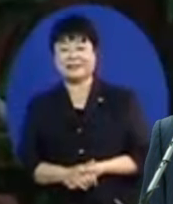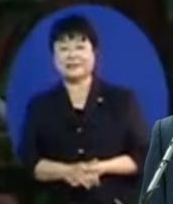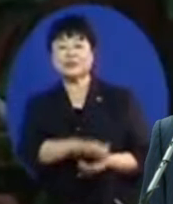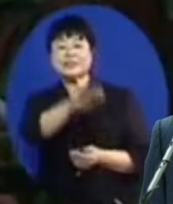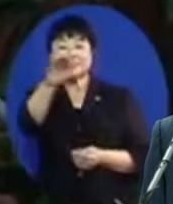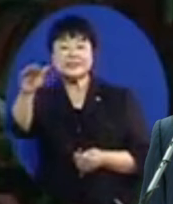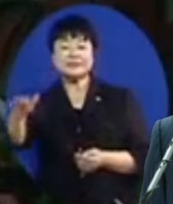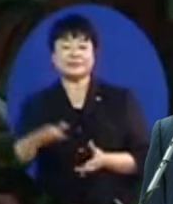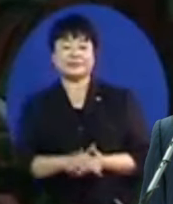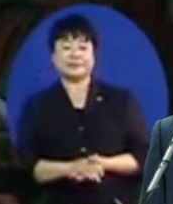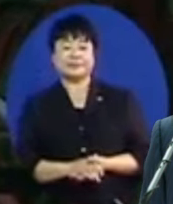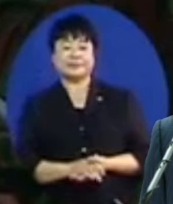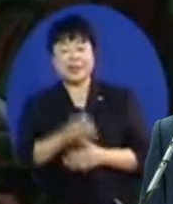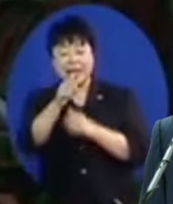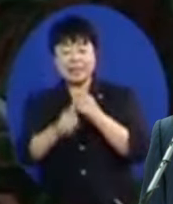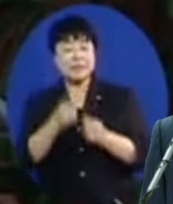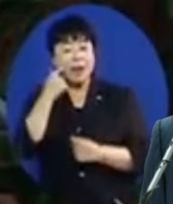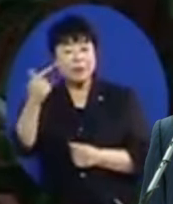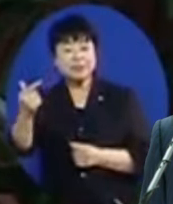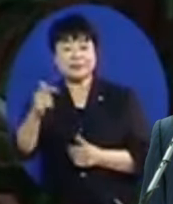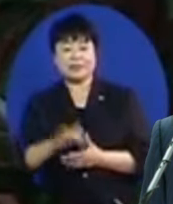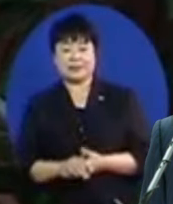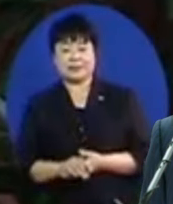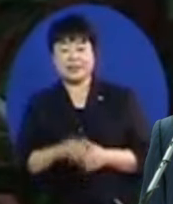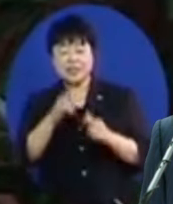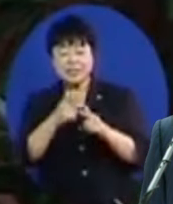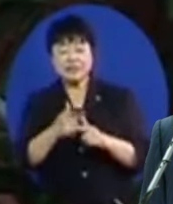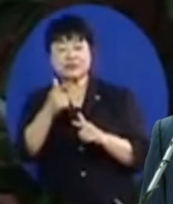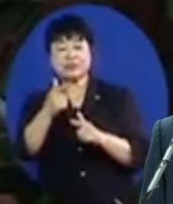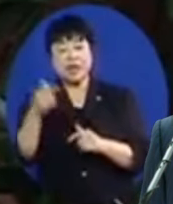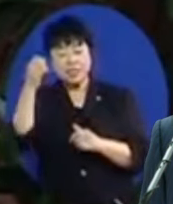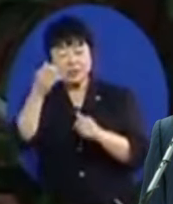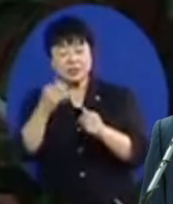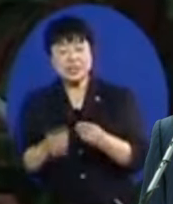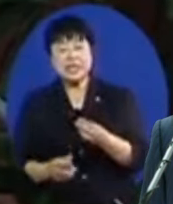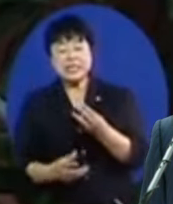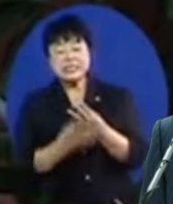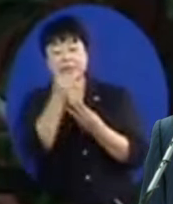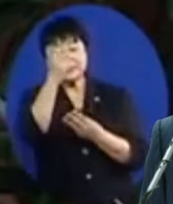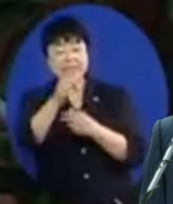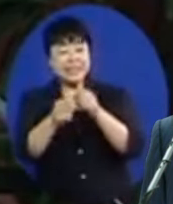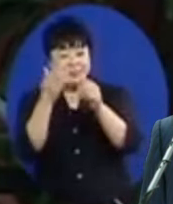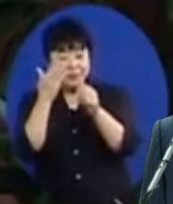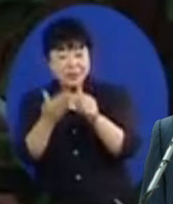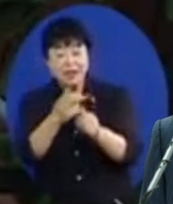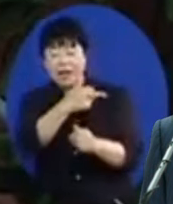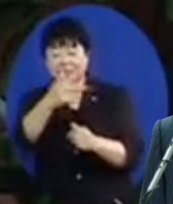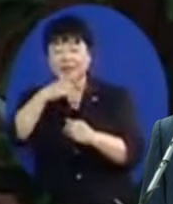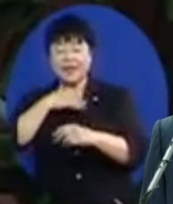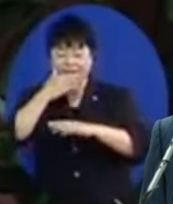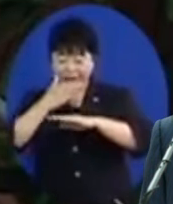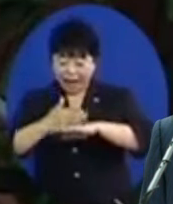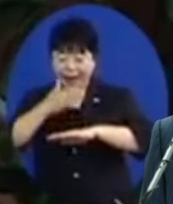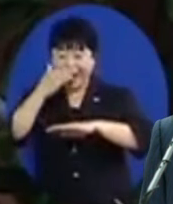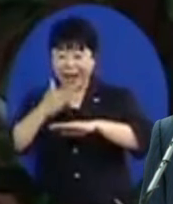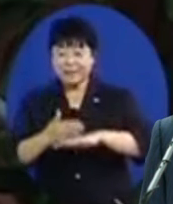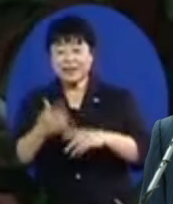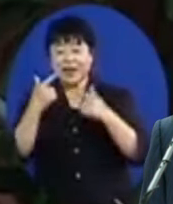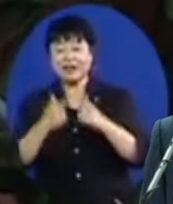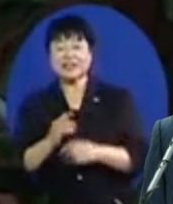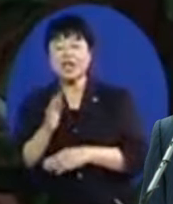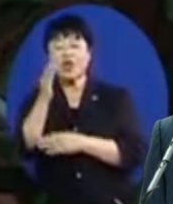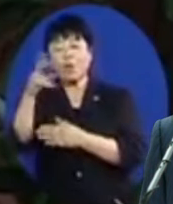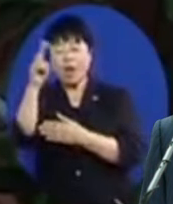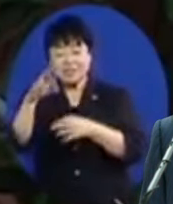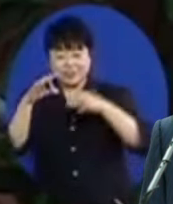우리는 하나님 아버지와 우리 주 예수님과 성령 삼위일체 하나님께 너무나 감사하고 항상